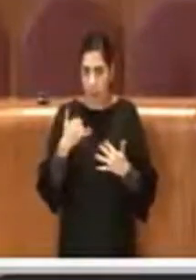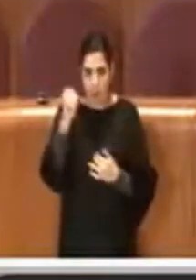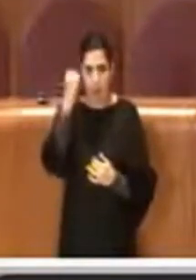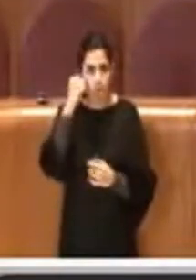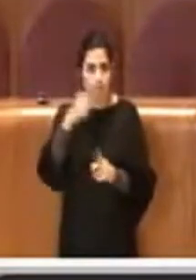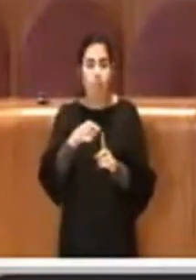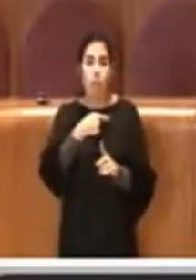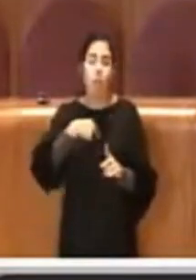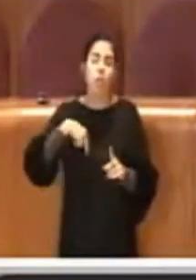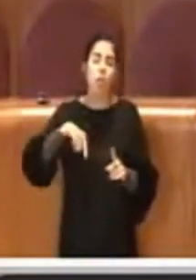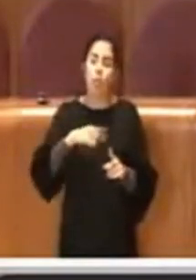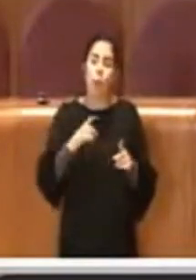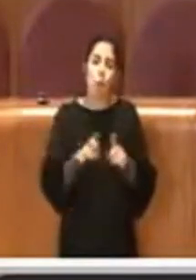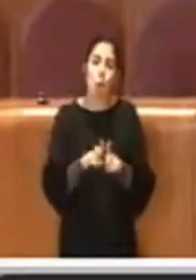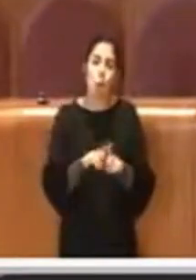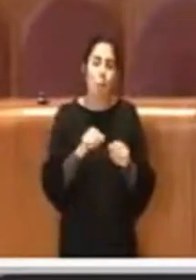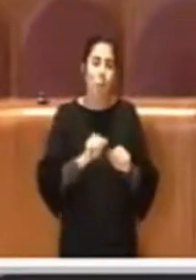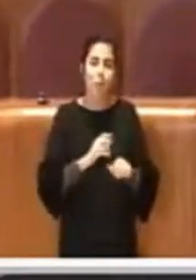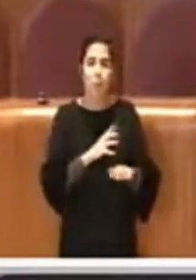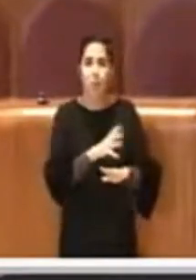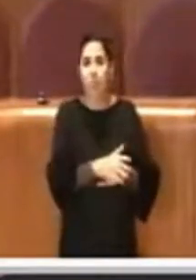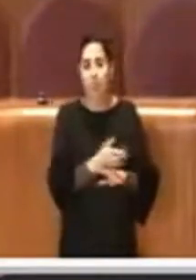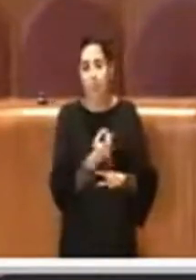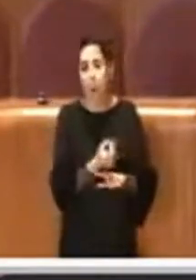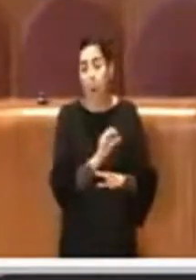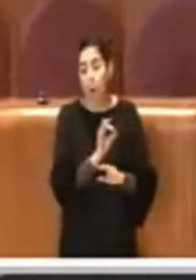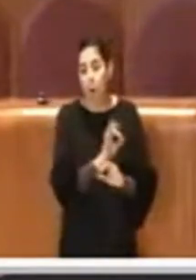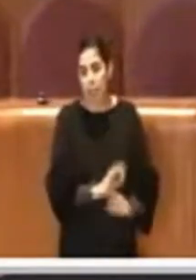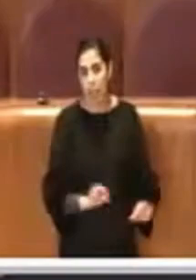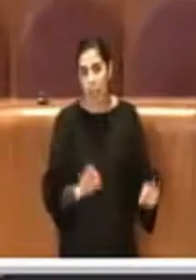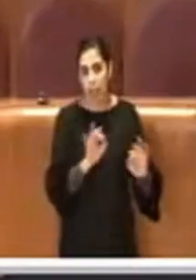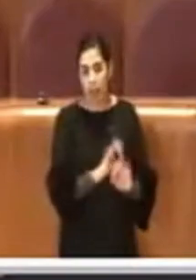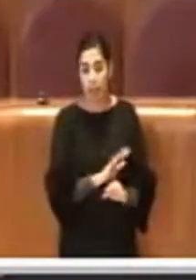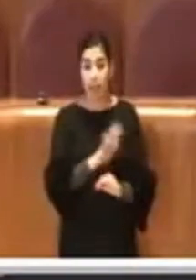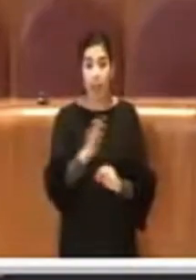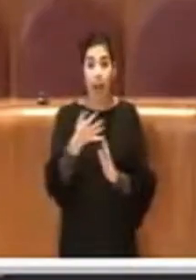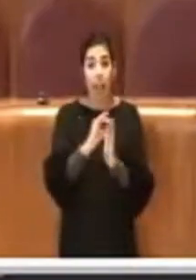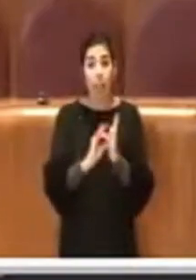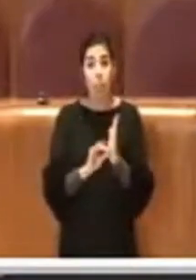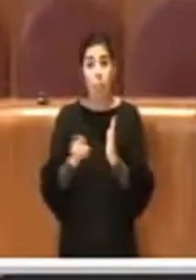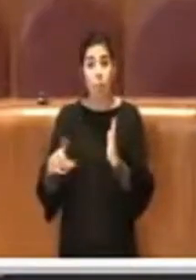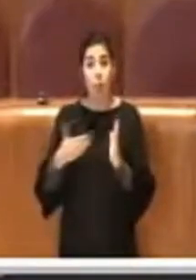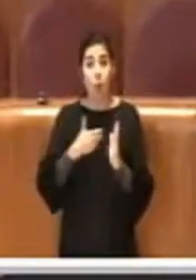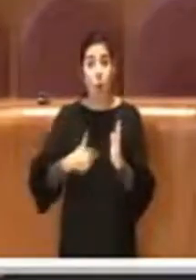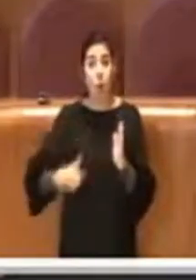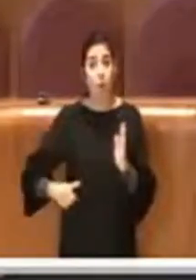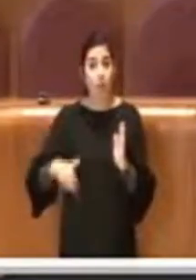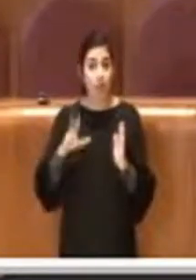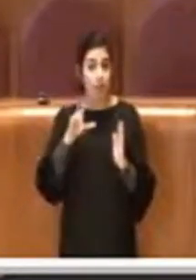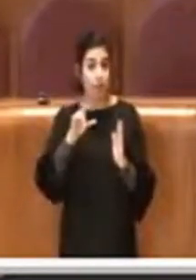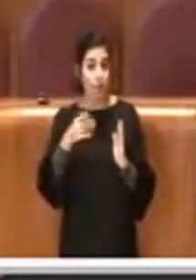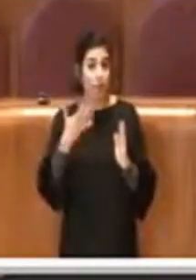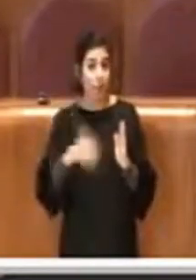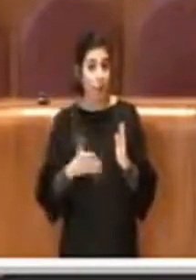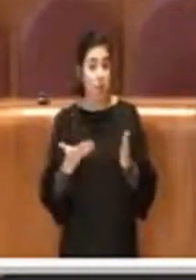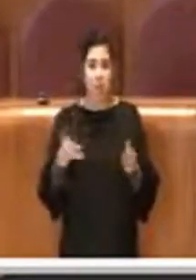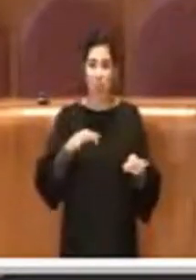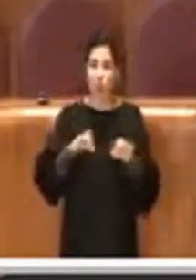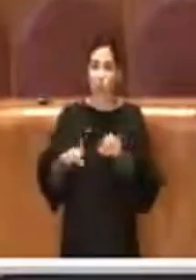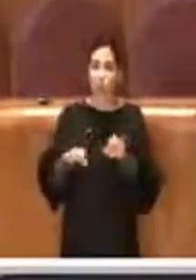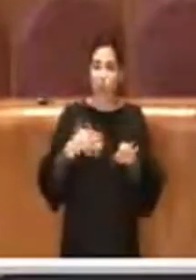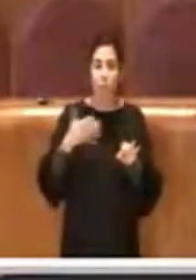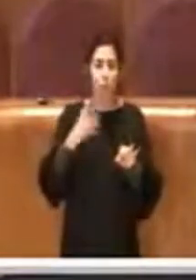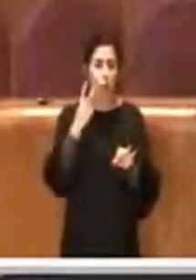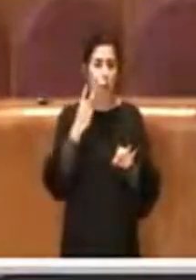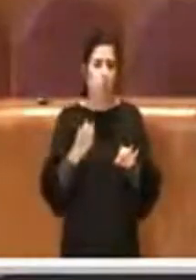possiamo incidere poco se non nulla. Sugli altri punti che il consigliere richiamava, il coordinamento già è previsto